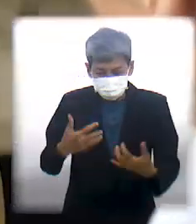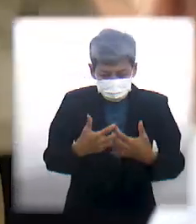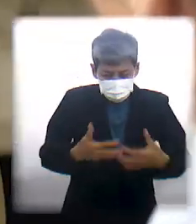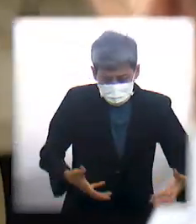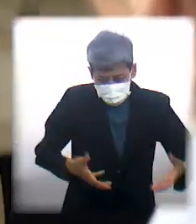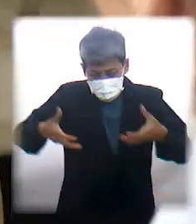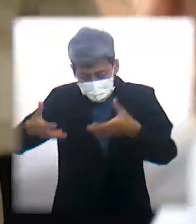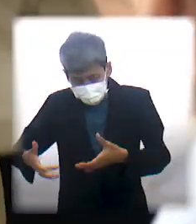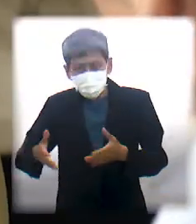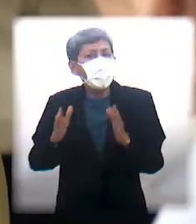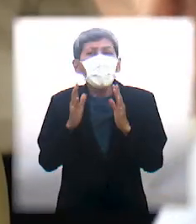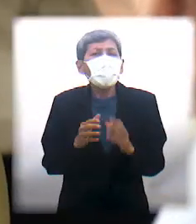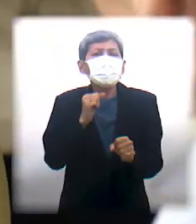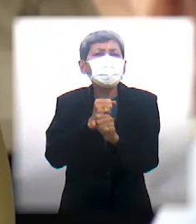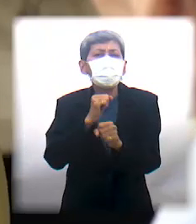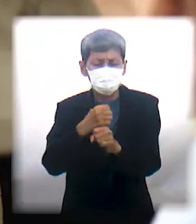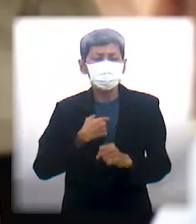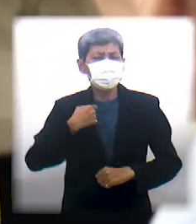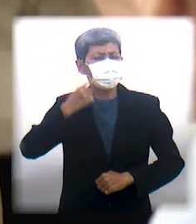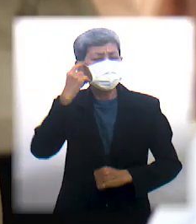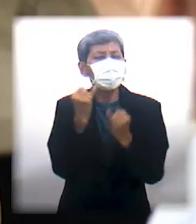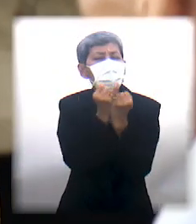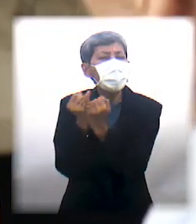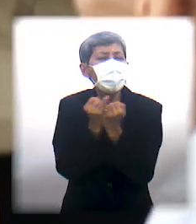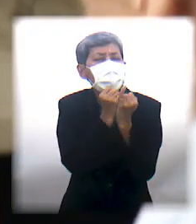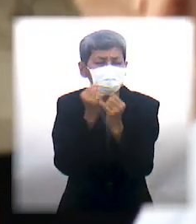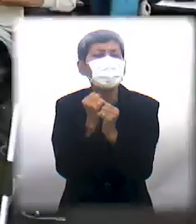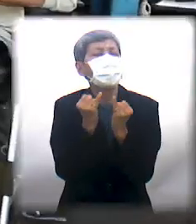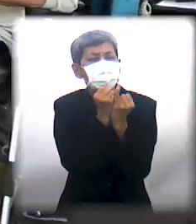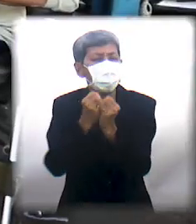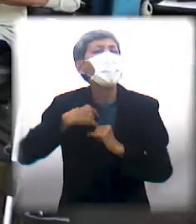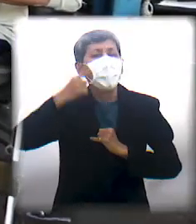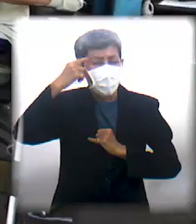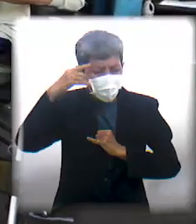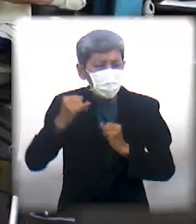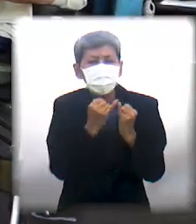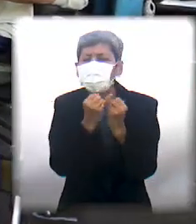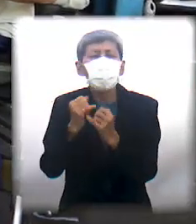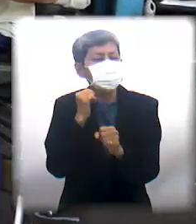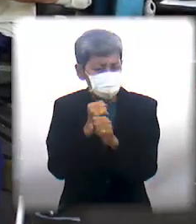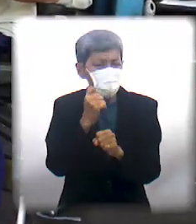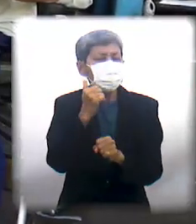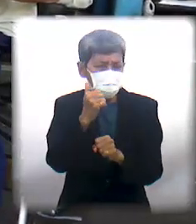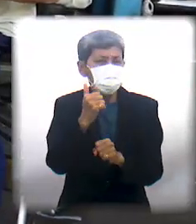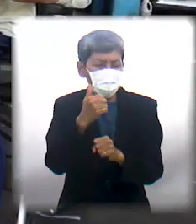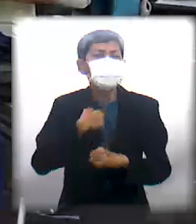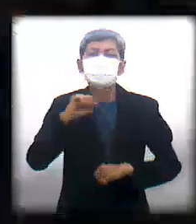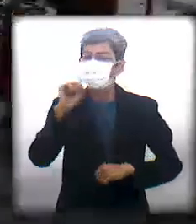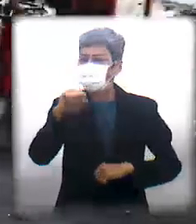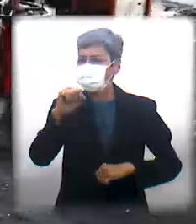ทุกคนก็คือเหมือนเป็นคนที่รู้ใจกันละทำงานบอกให้ทำอะไรทำได้อย่างที่บอก